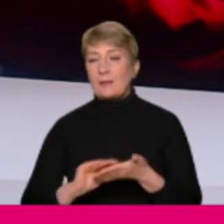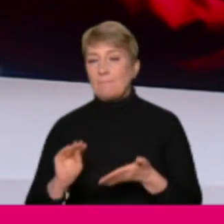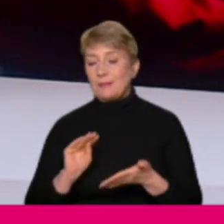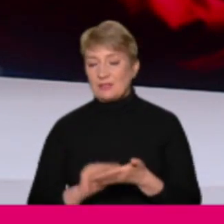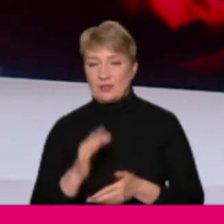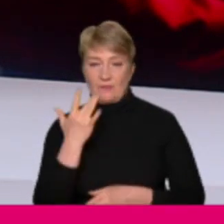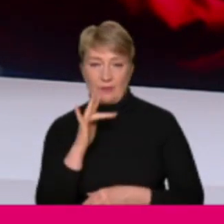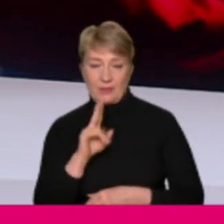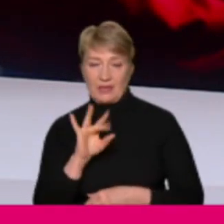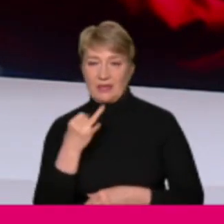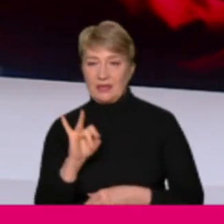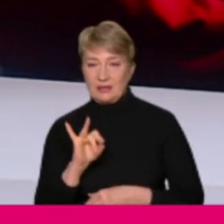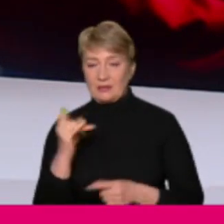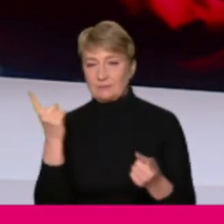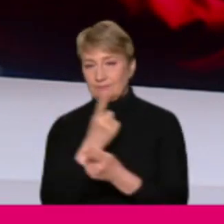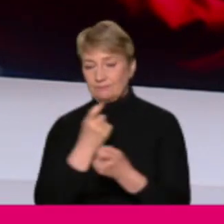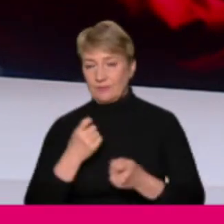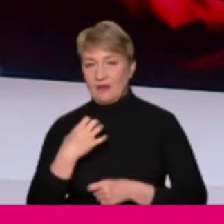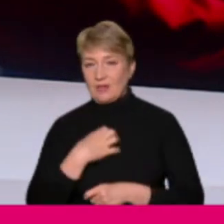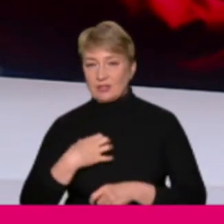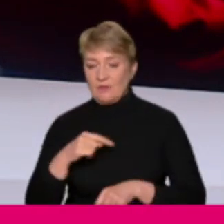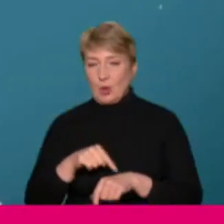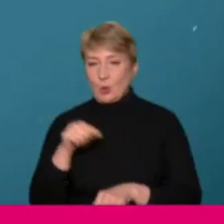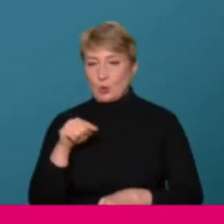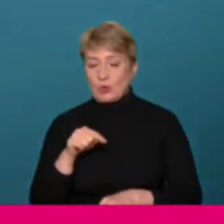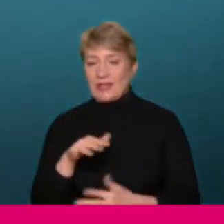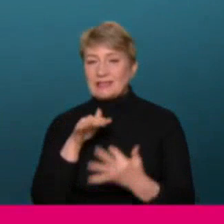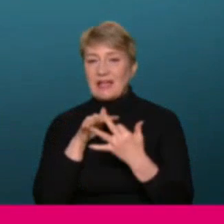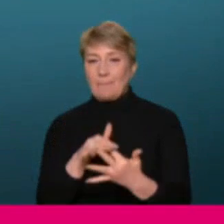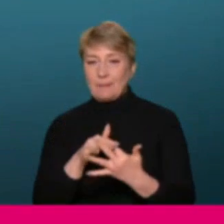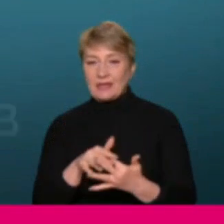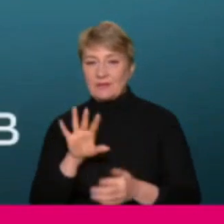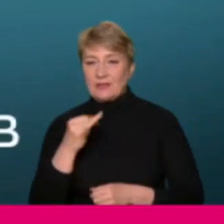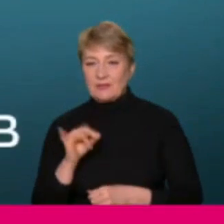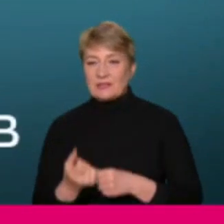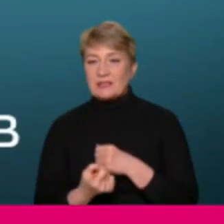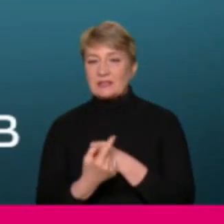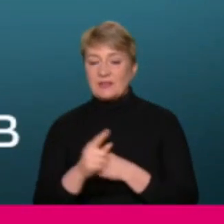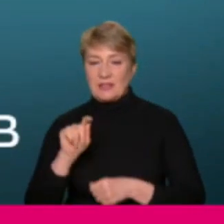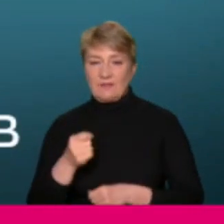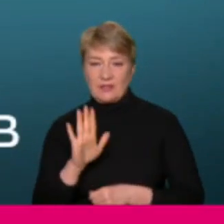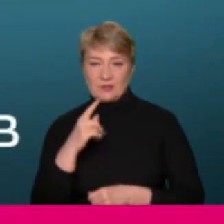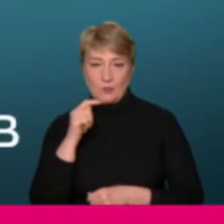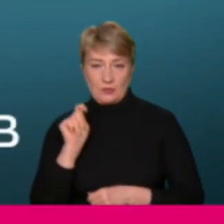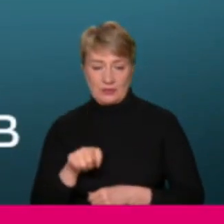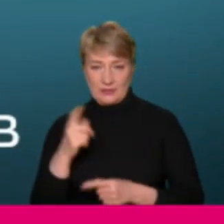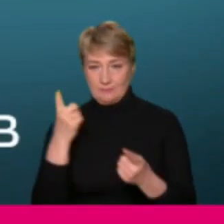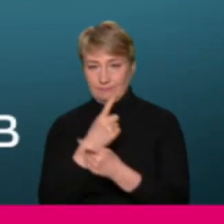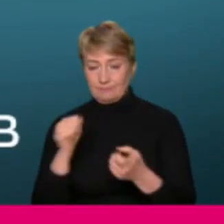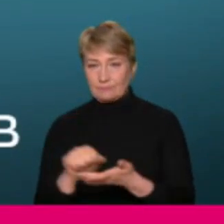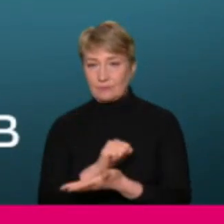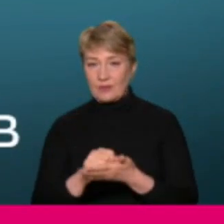нью-йорк Таймс Китай виніс важливі уроки для Битви за Тайвань але звідки з війни з України за даними видання